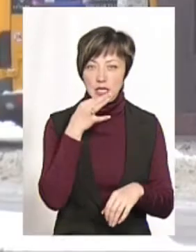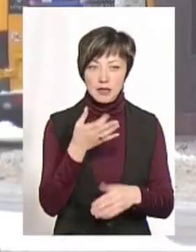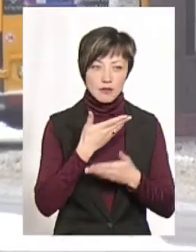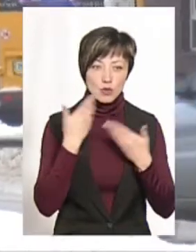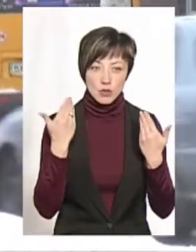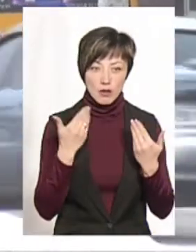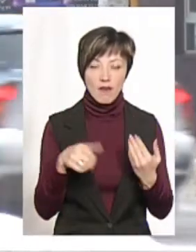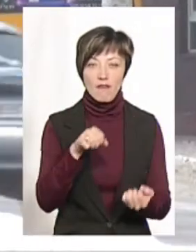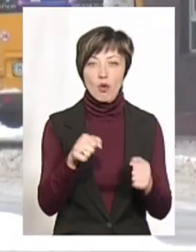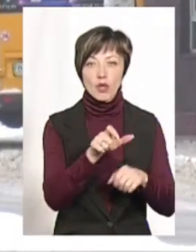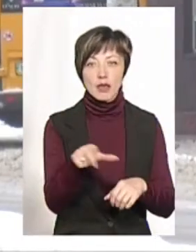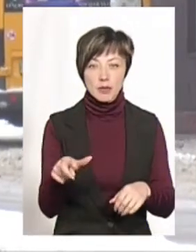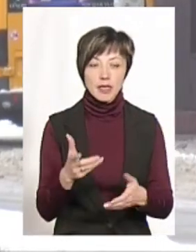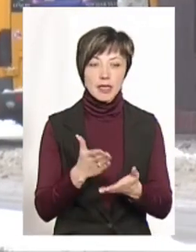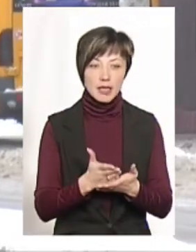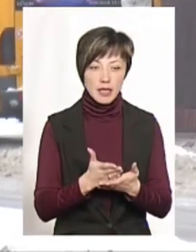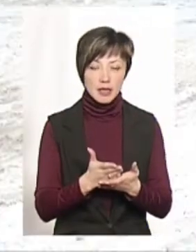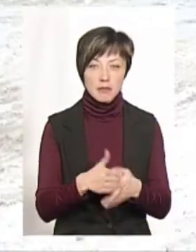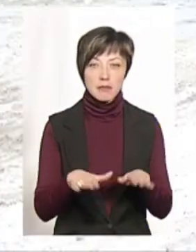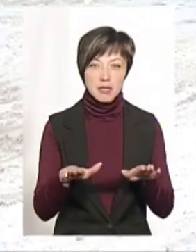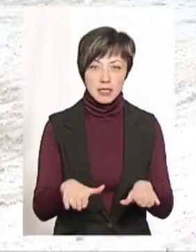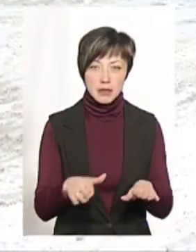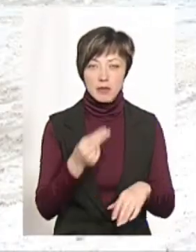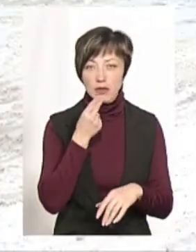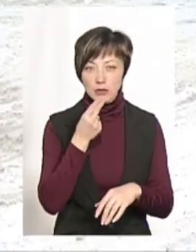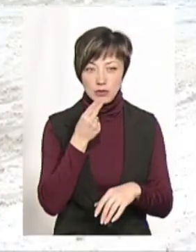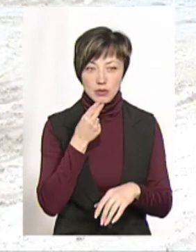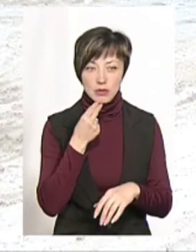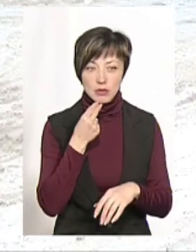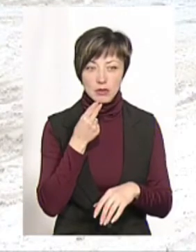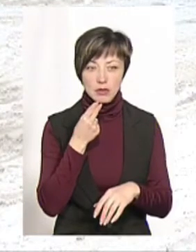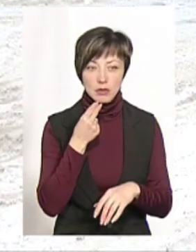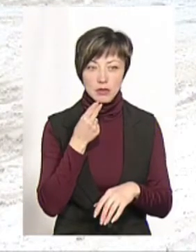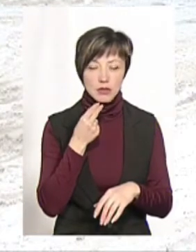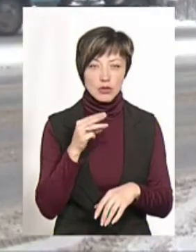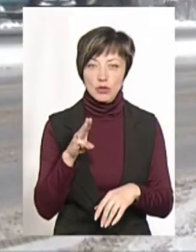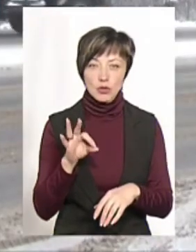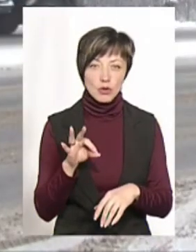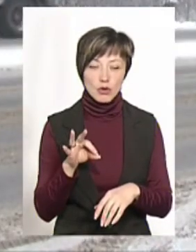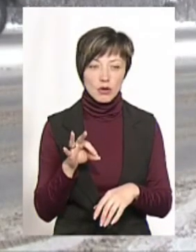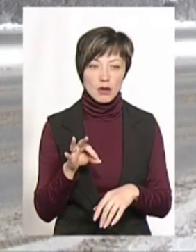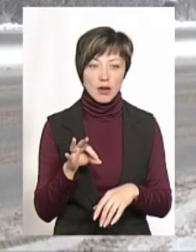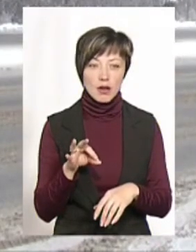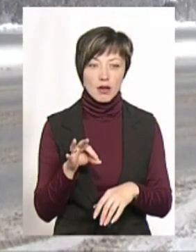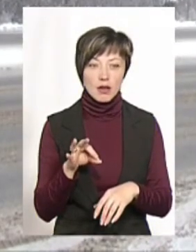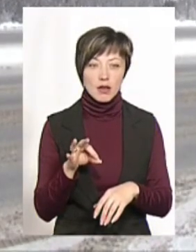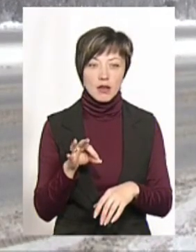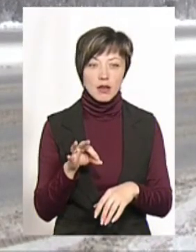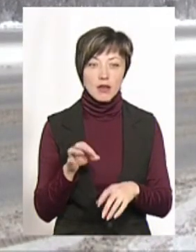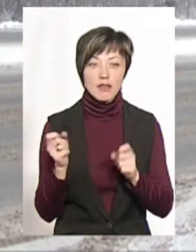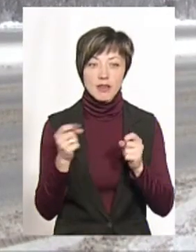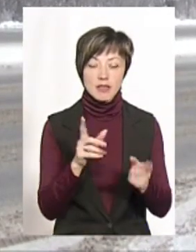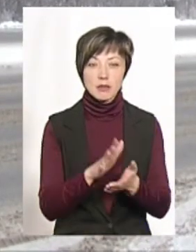відсутній, водіям, якщо ще є навіть місце, де перекусити, поїсти, то вивіз сміття, туалет, все